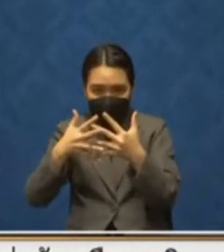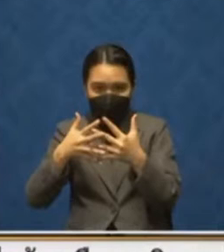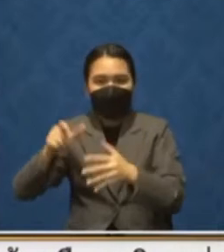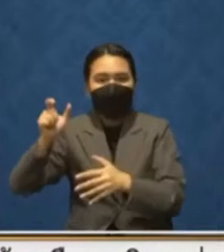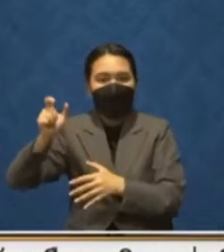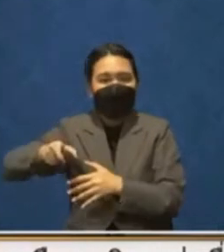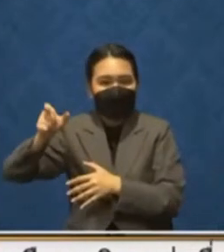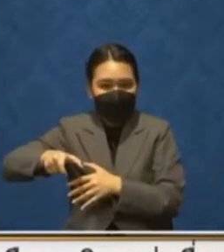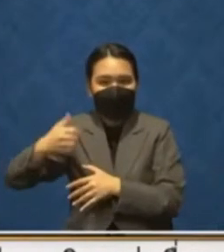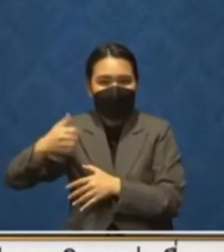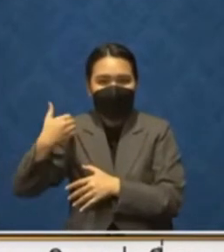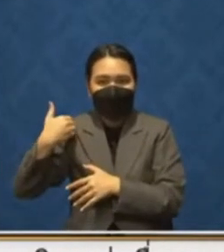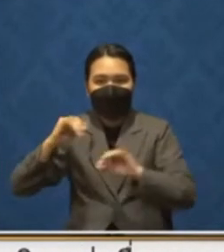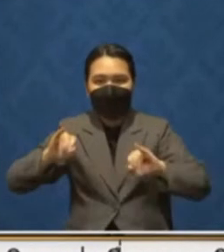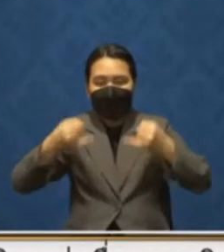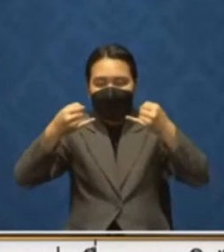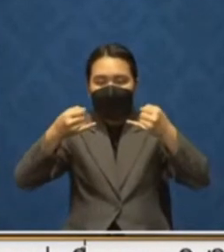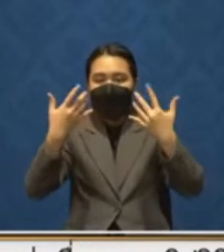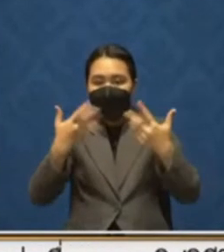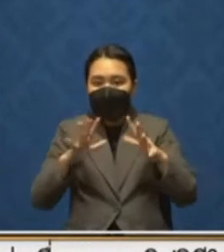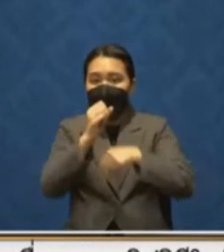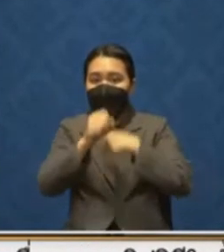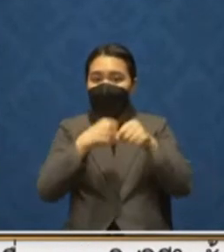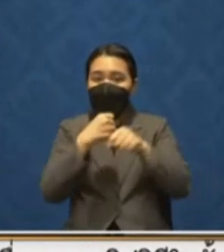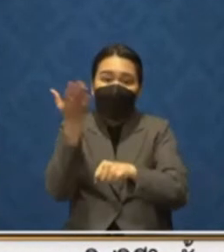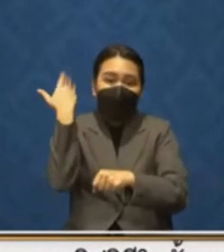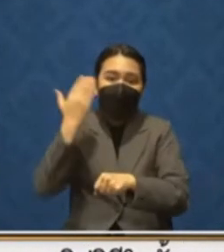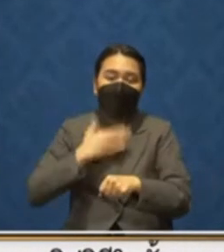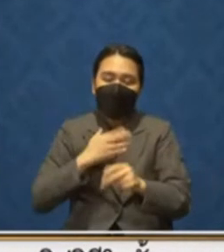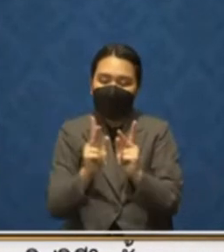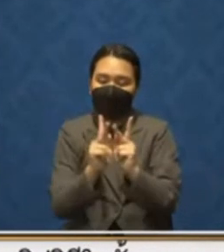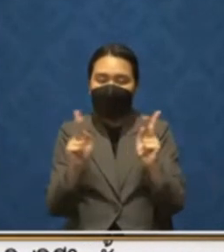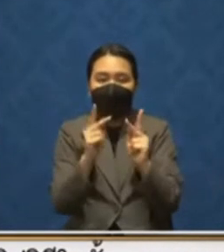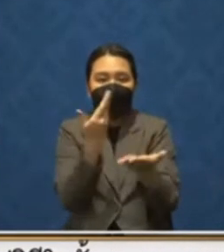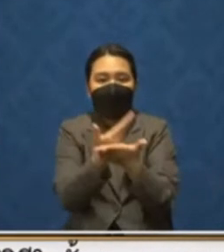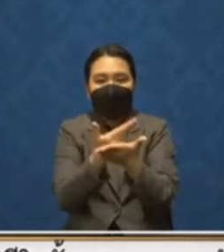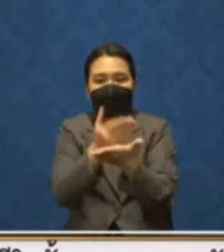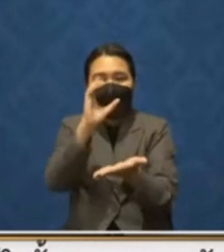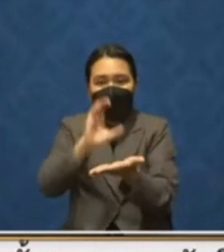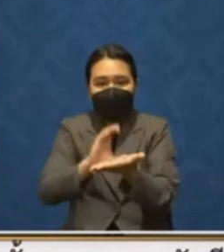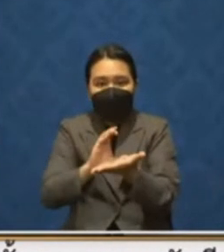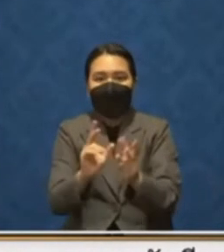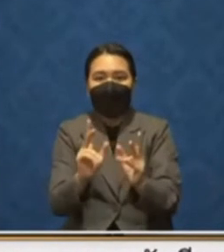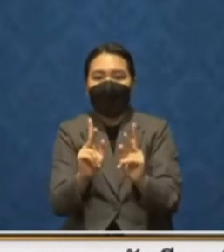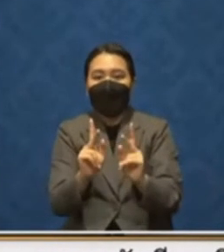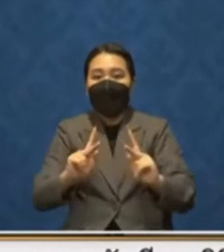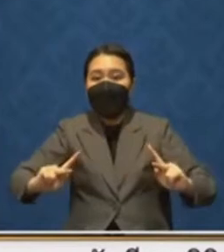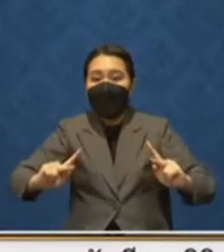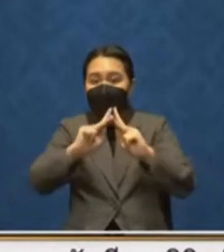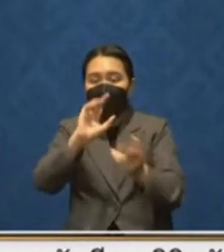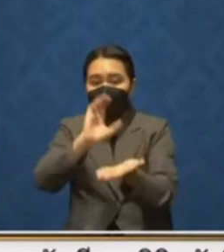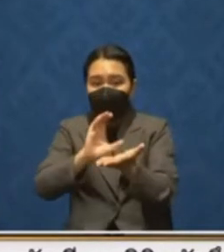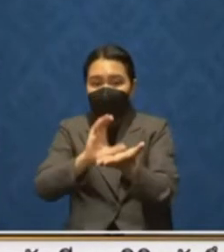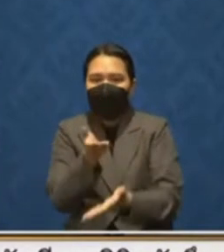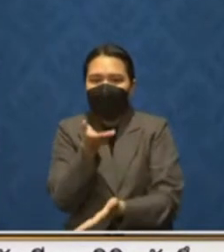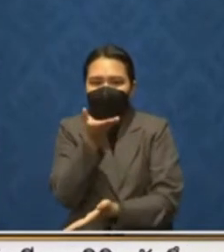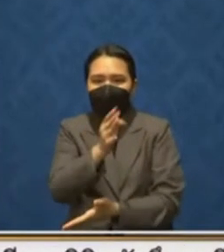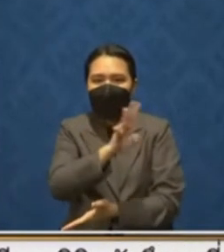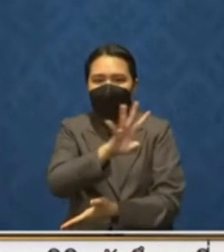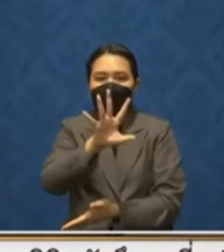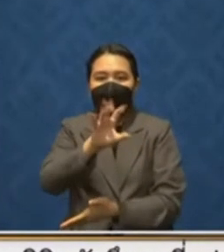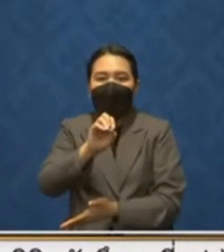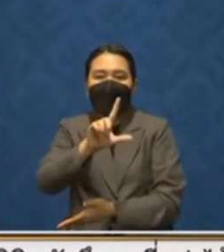เมื่อปีที่แล้วผมเป็นกรรมาธิการงบประมาณมาขอเงินกรมธุรกิจพลังงานมาขอ450ล้านบาทไปจ้างทนาย